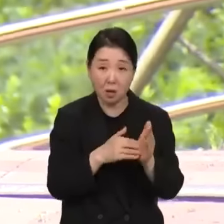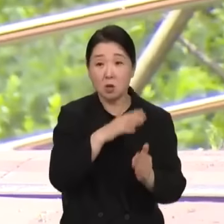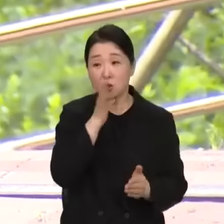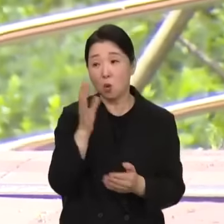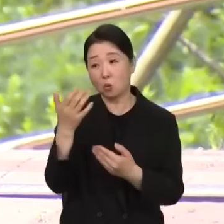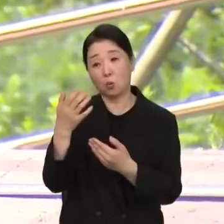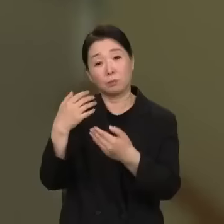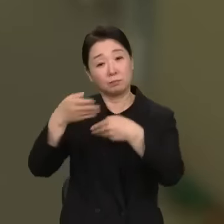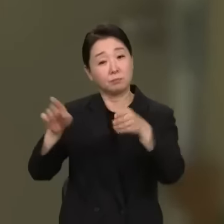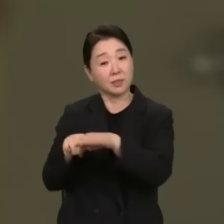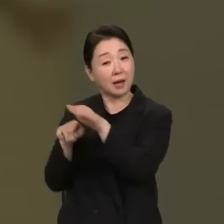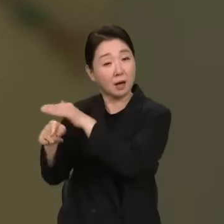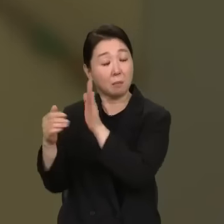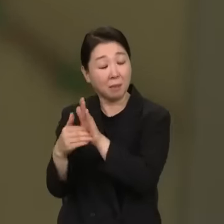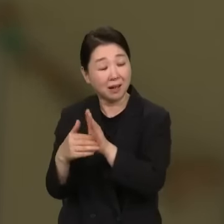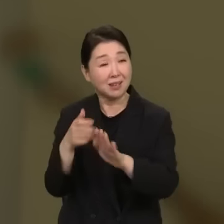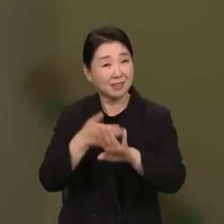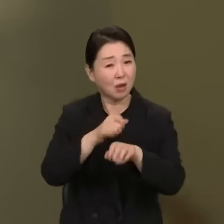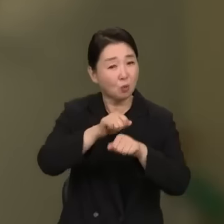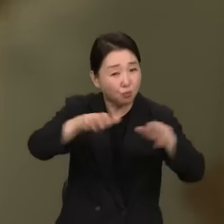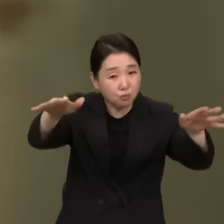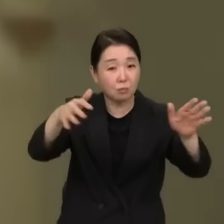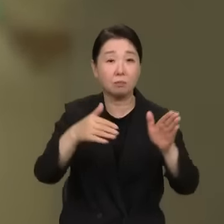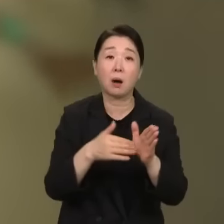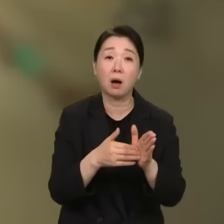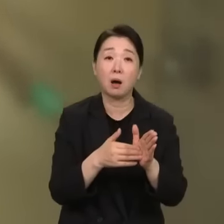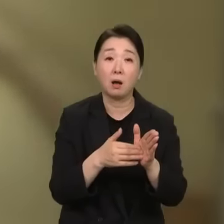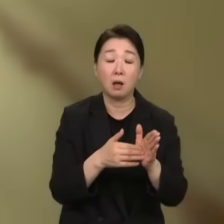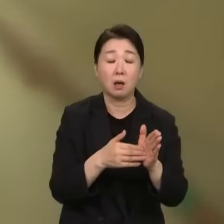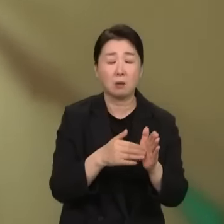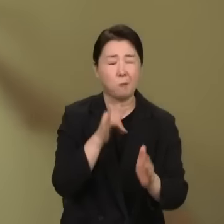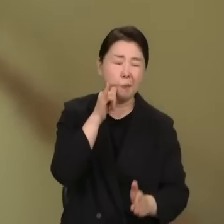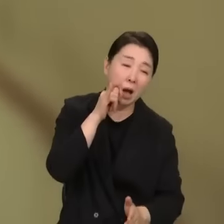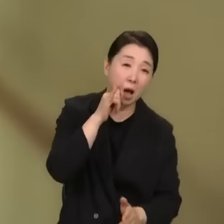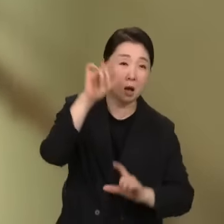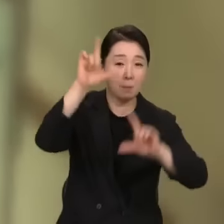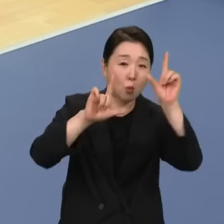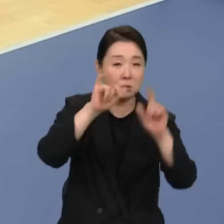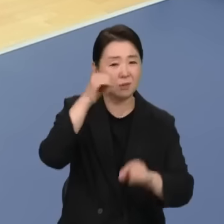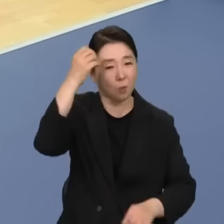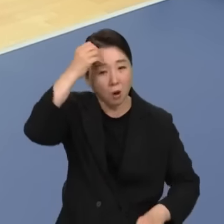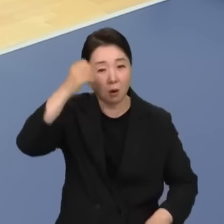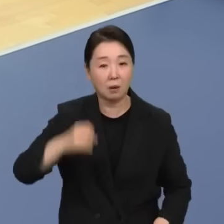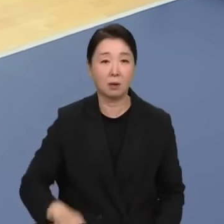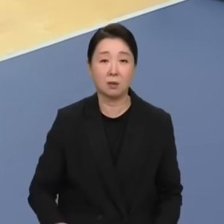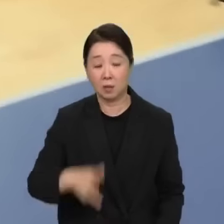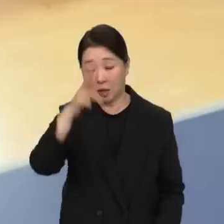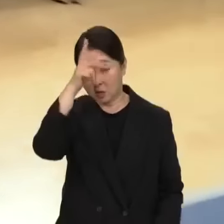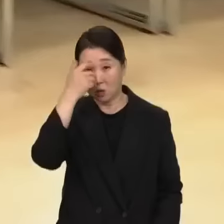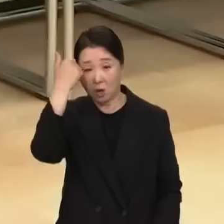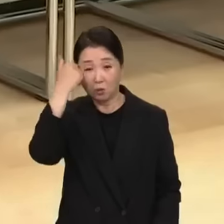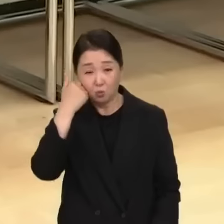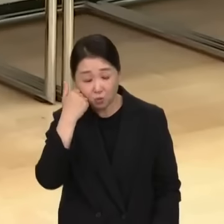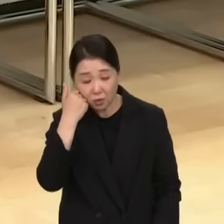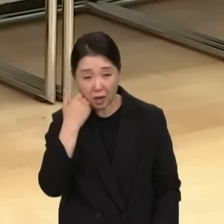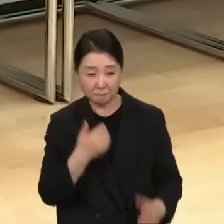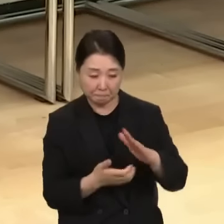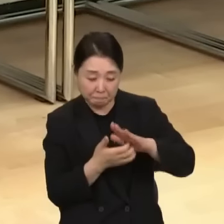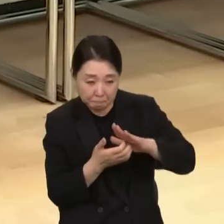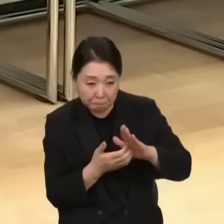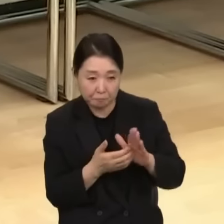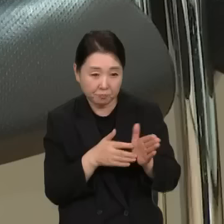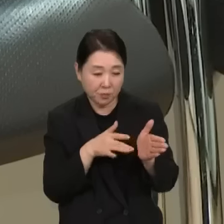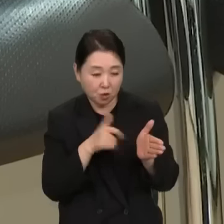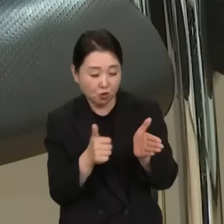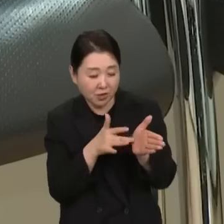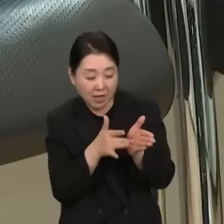들렀습니다. 이후 각자 다른 곳으로 흩어졌는데 중독 증상이 나타났습니다. 경찰은 누군가 고의로 음식에 살충제를